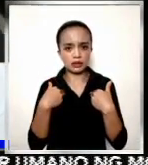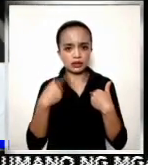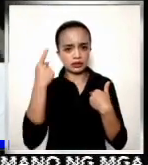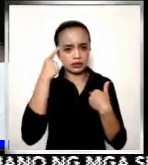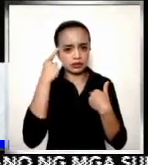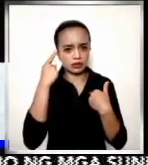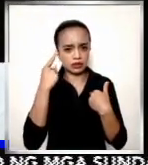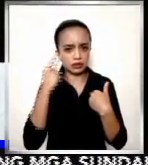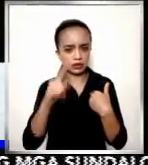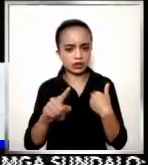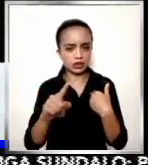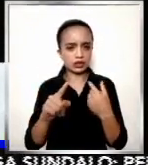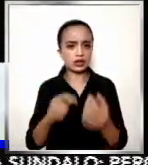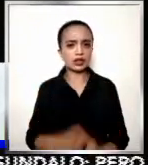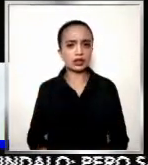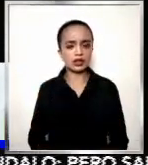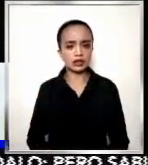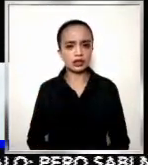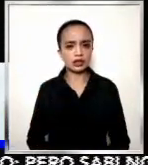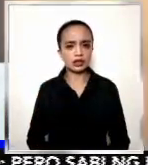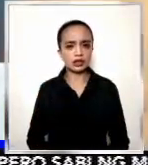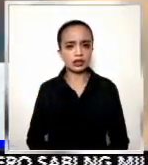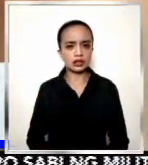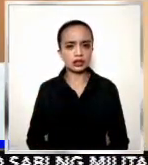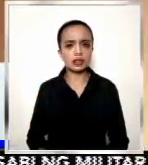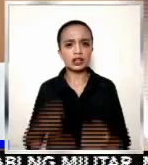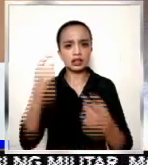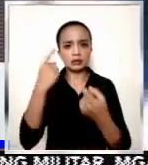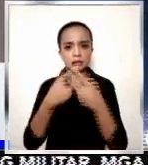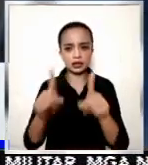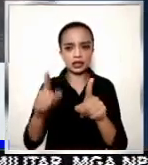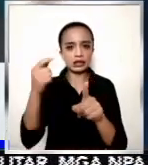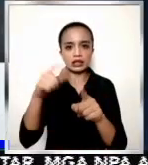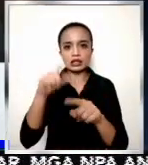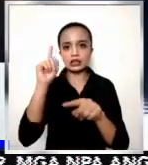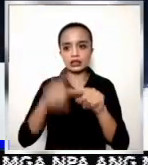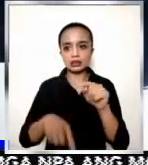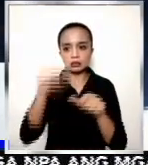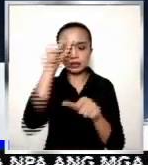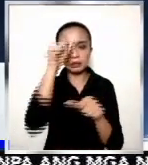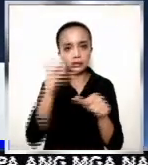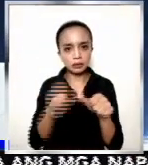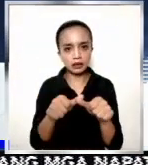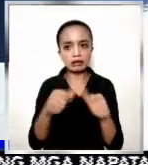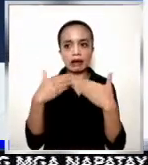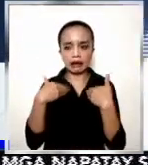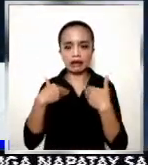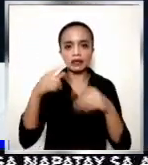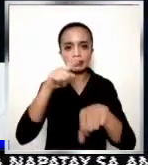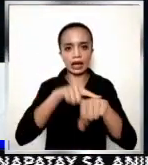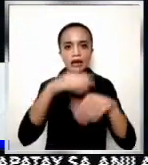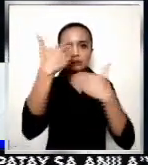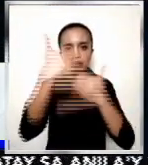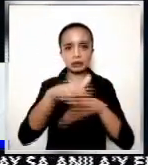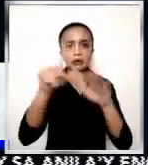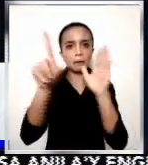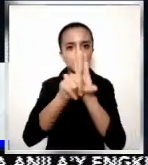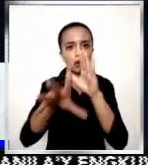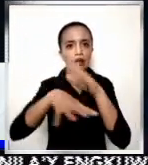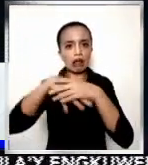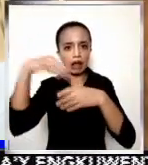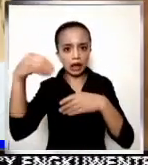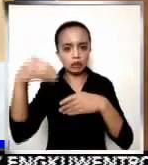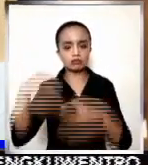Ah. Ay, di mo na alam naman na curfew nga po pala. Pero alam naman natin yung curfew natin. Hindi ko pa alam yung oras, di ko